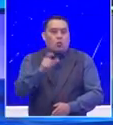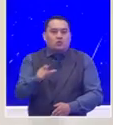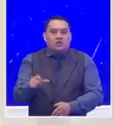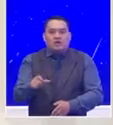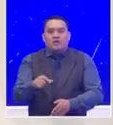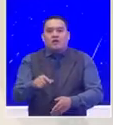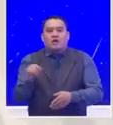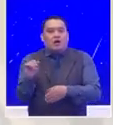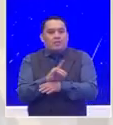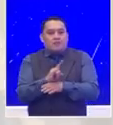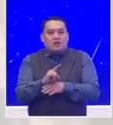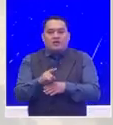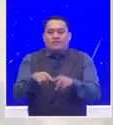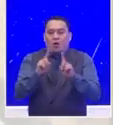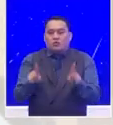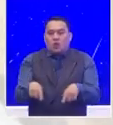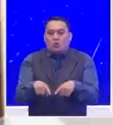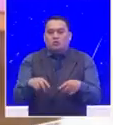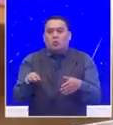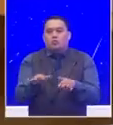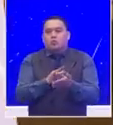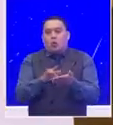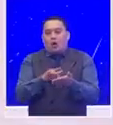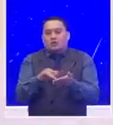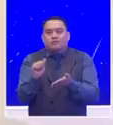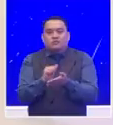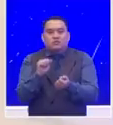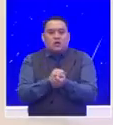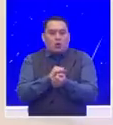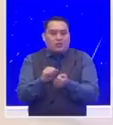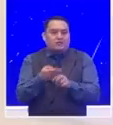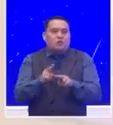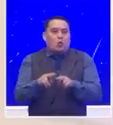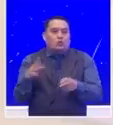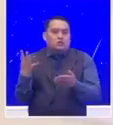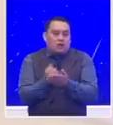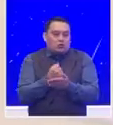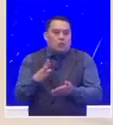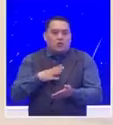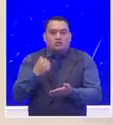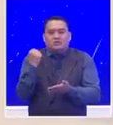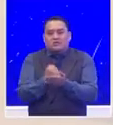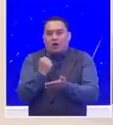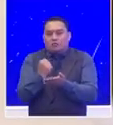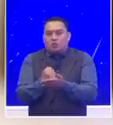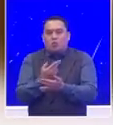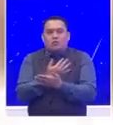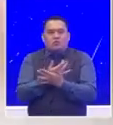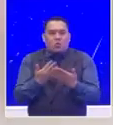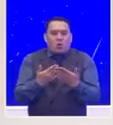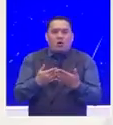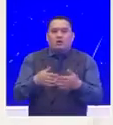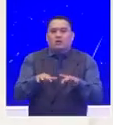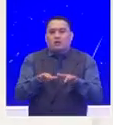выписке фиктивных счет-фактур и других первичных бухгалтерских документов. В ходе обыска обнаружены более 100 штампов учетных документов,